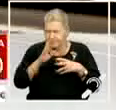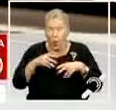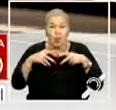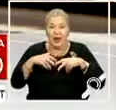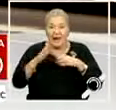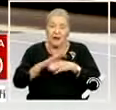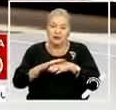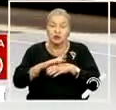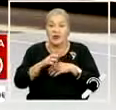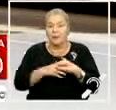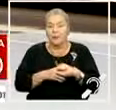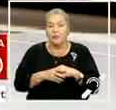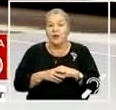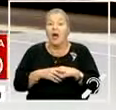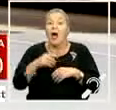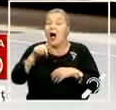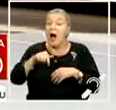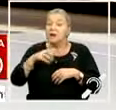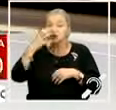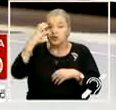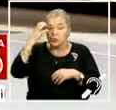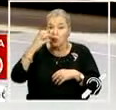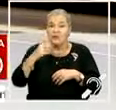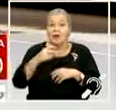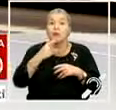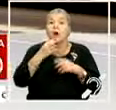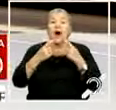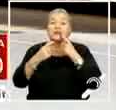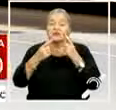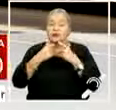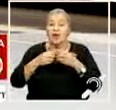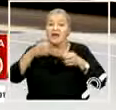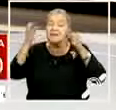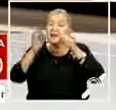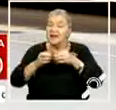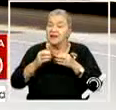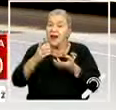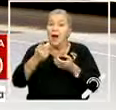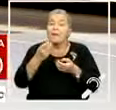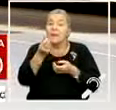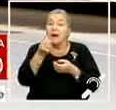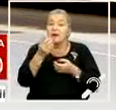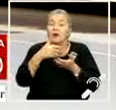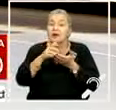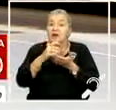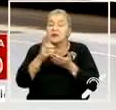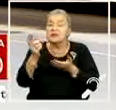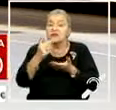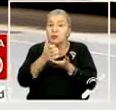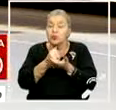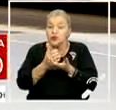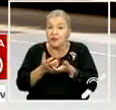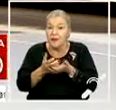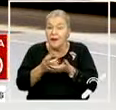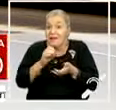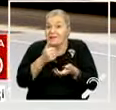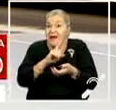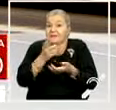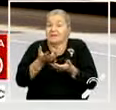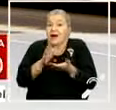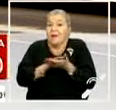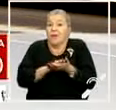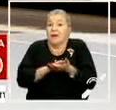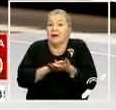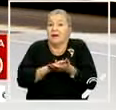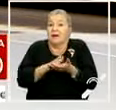Tot în ședința de astăzi, guvernul a discutat din nou despre reducerea cheltuielor bugetare, însă deocamdată nu s-au găsit soluții pentru acoperirea celor 10 miliarde de